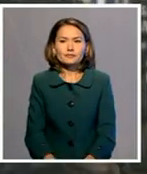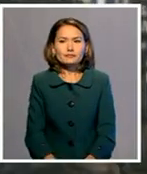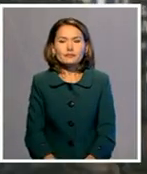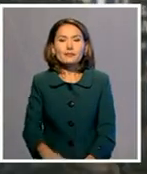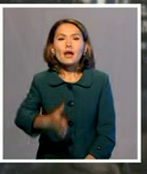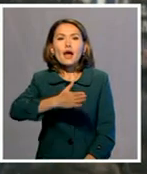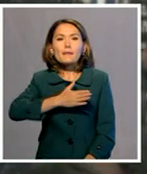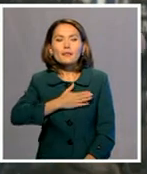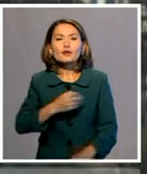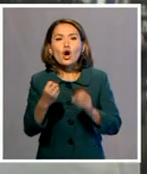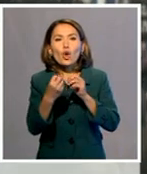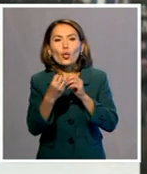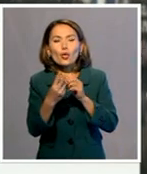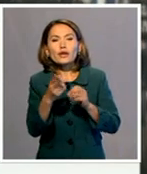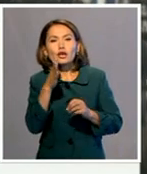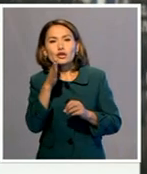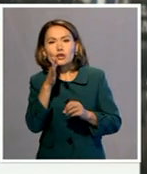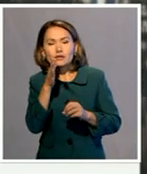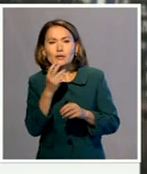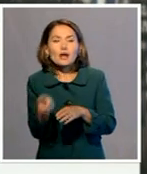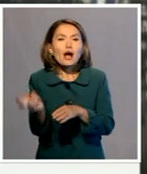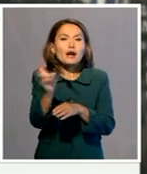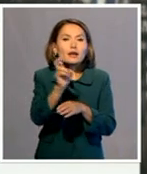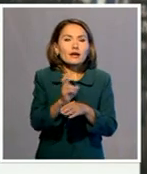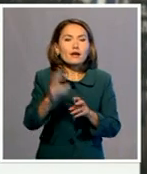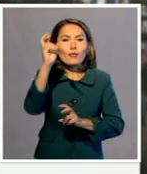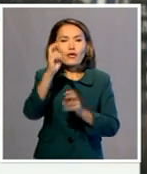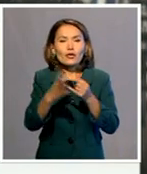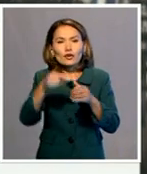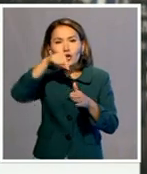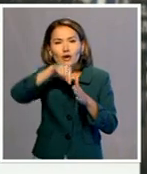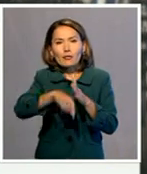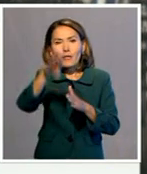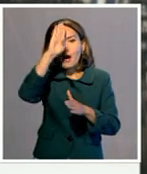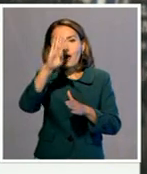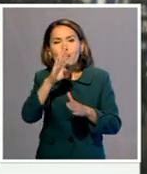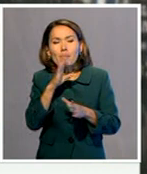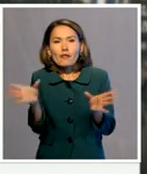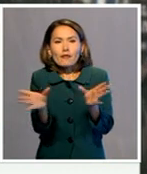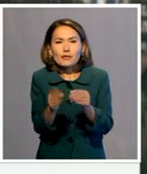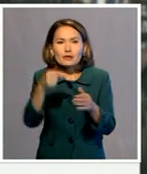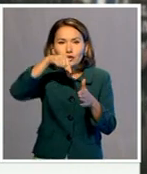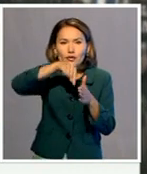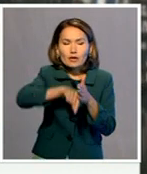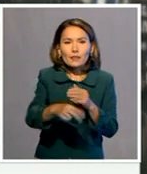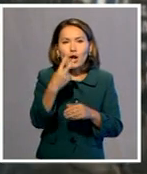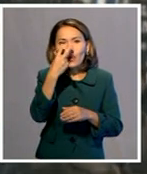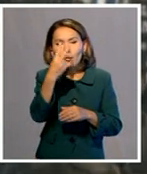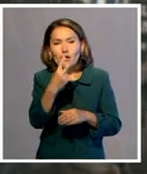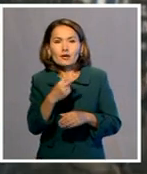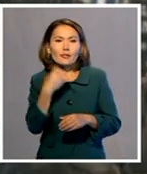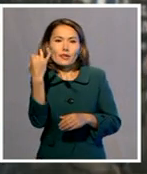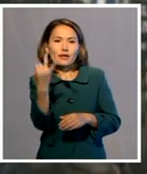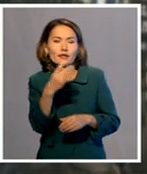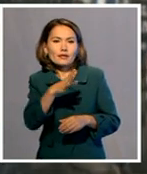Мен ең алғаш 12 жасымда нағыз шахтаны көрдім. Әкеммен бірге лаваға түстім. Жер астындағы қайнаған жұмыс, қаптаған